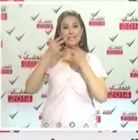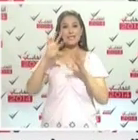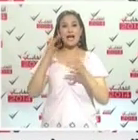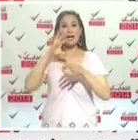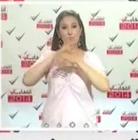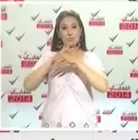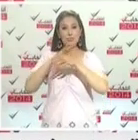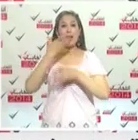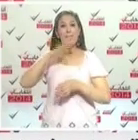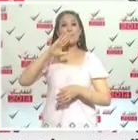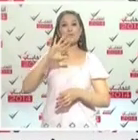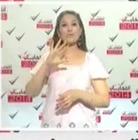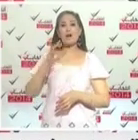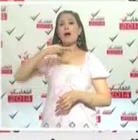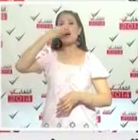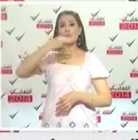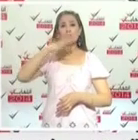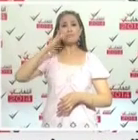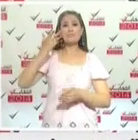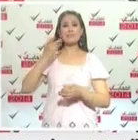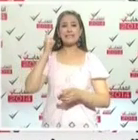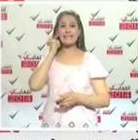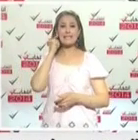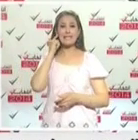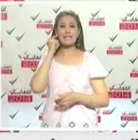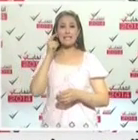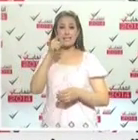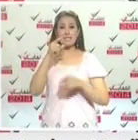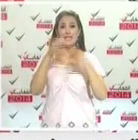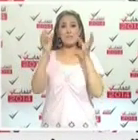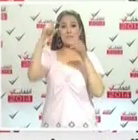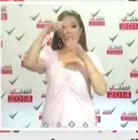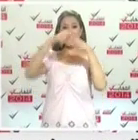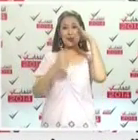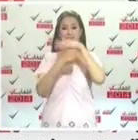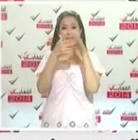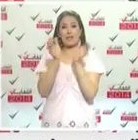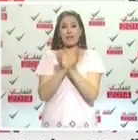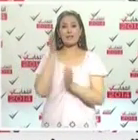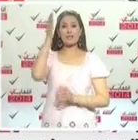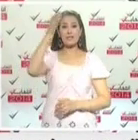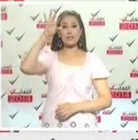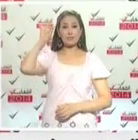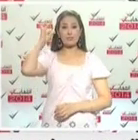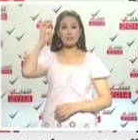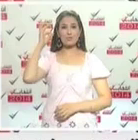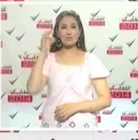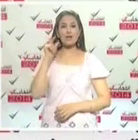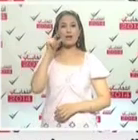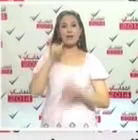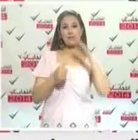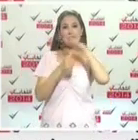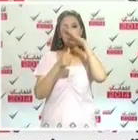بالبركه قلت له يبارك فيك قاللي خاطر سمعت بيك انت في افاق تونس وانت رئيس قائمه فرنسا